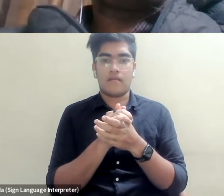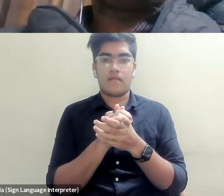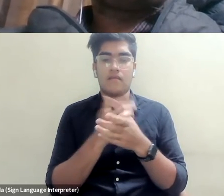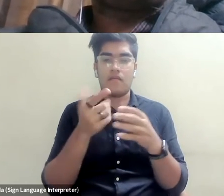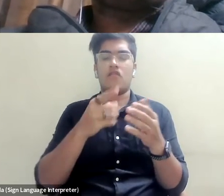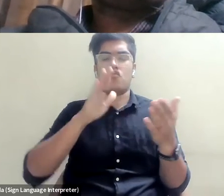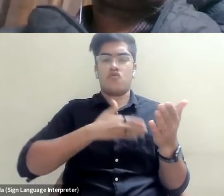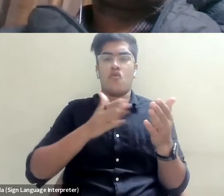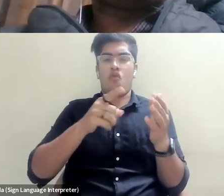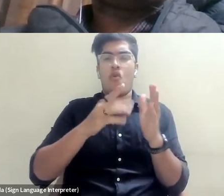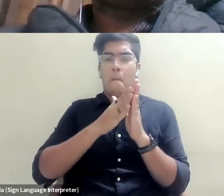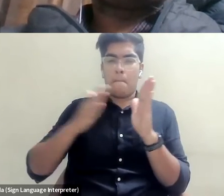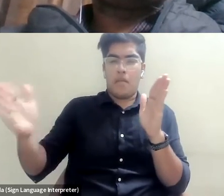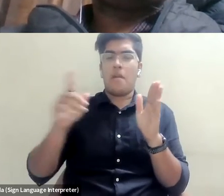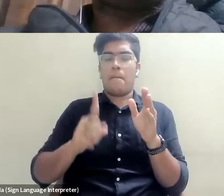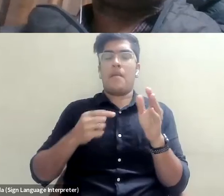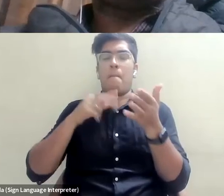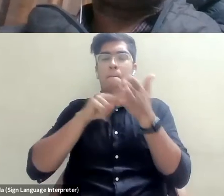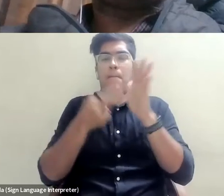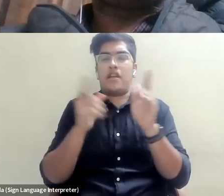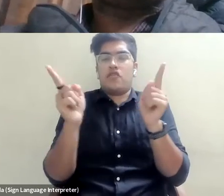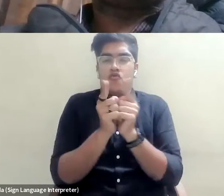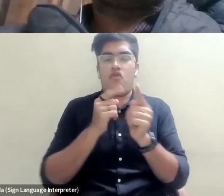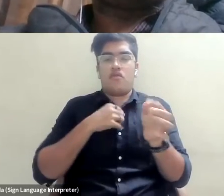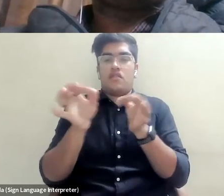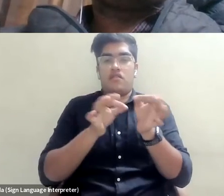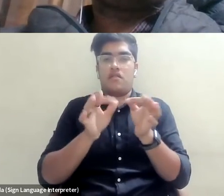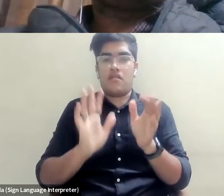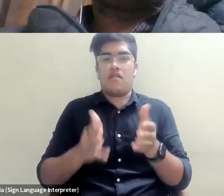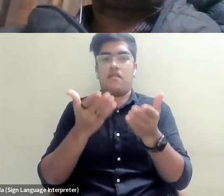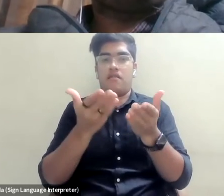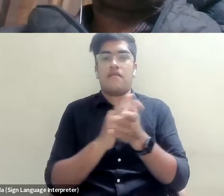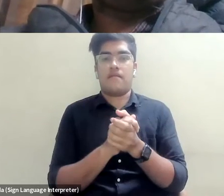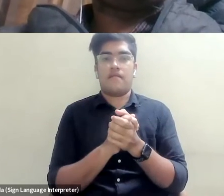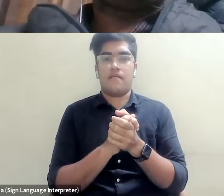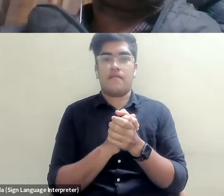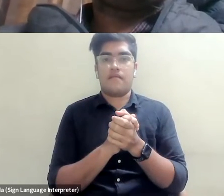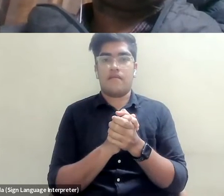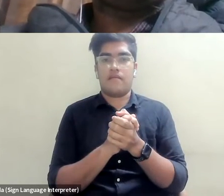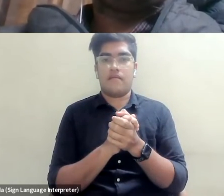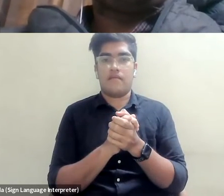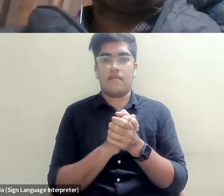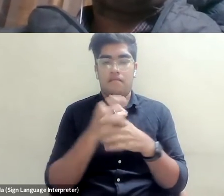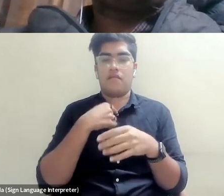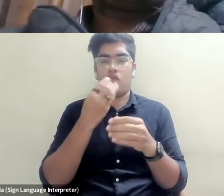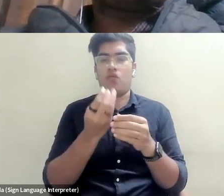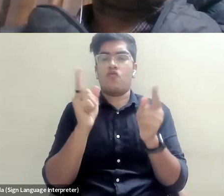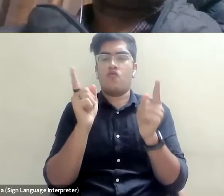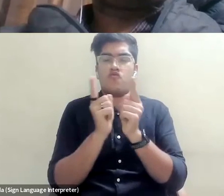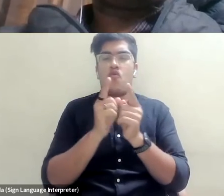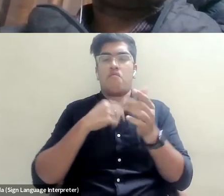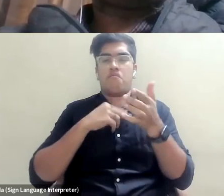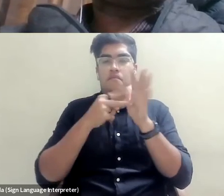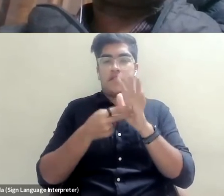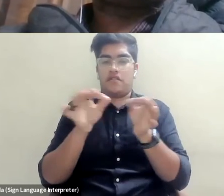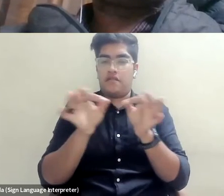है, लेकिन इसका मीनिंग में थोड़के में बजाज राहुल जी आपको बताता हूँ कि जब